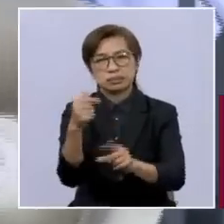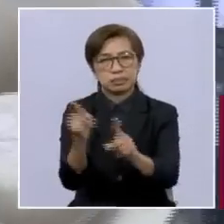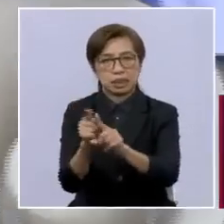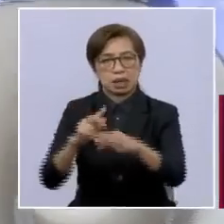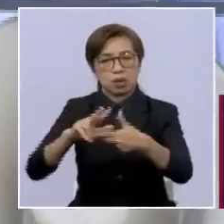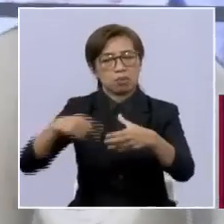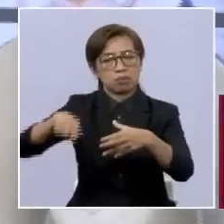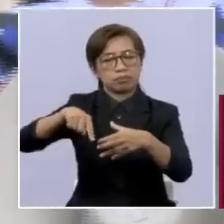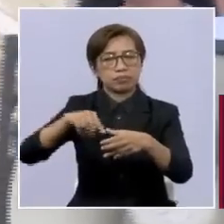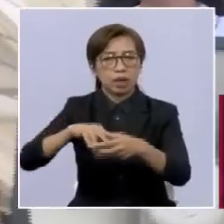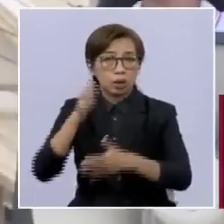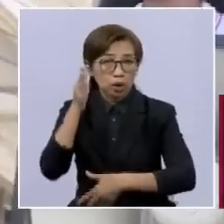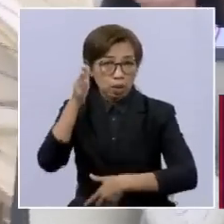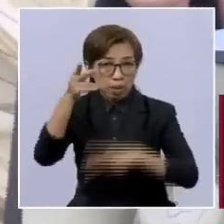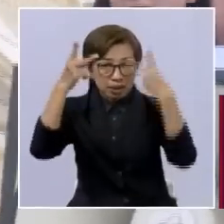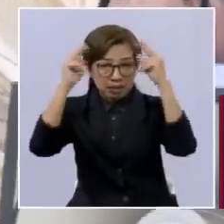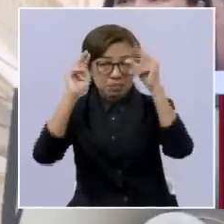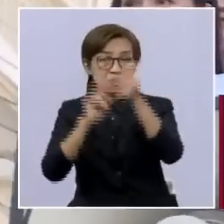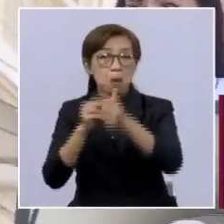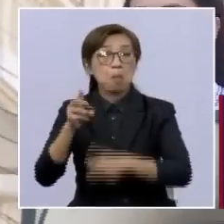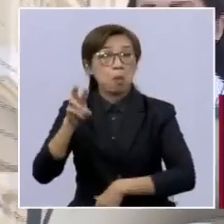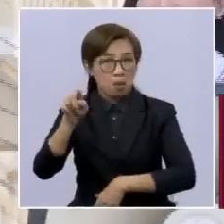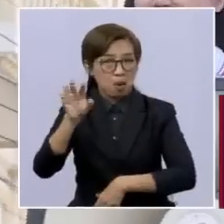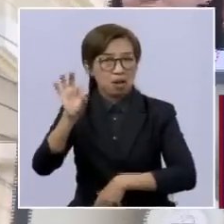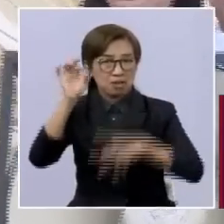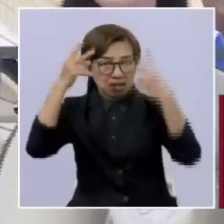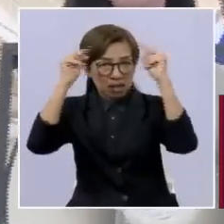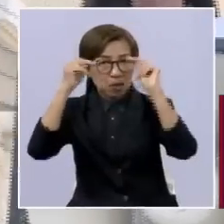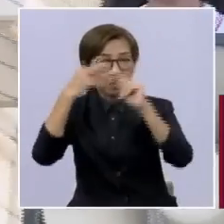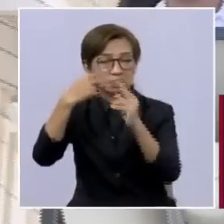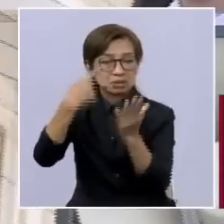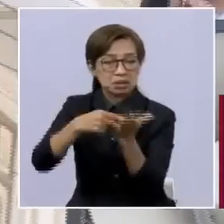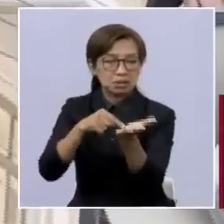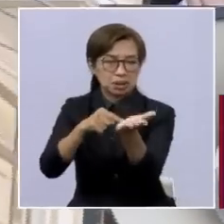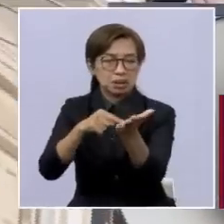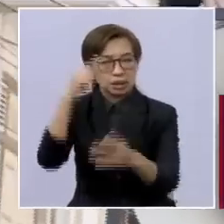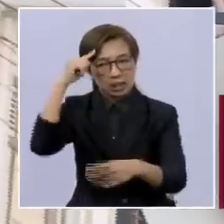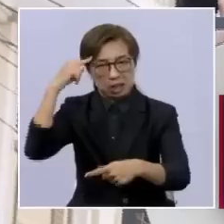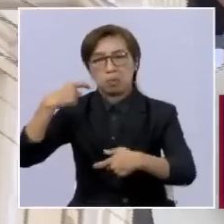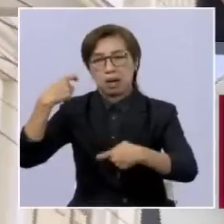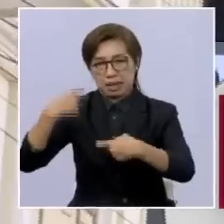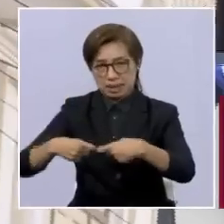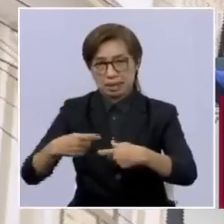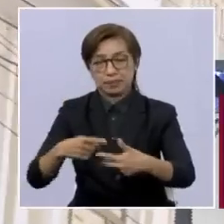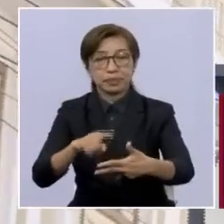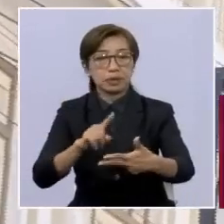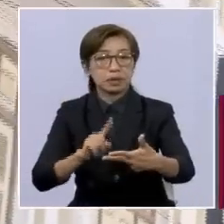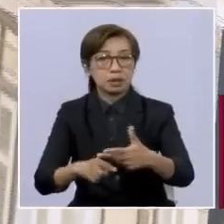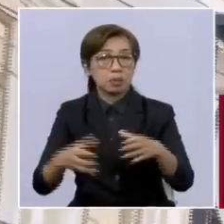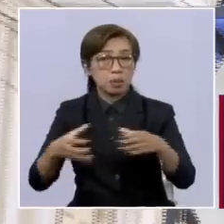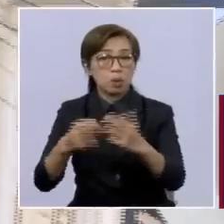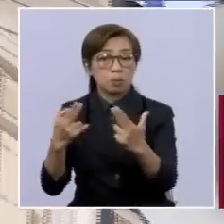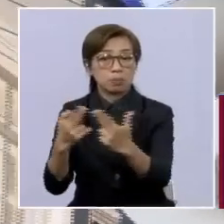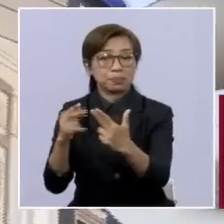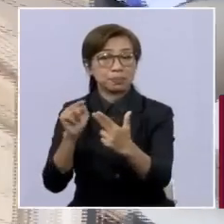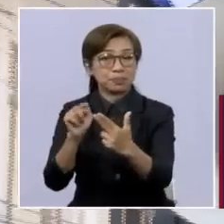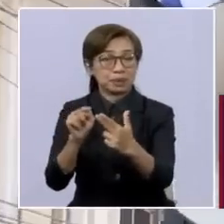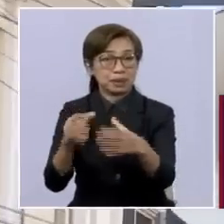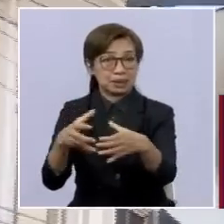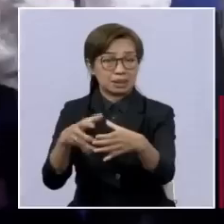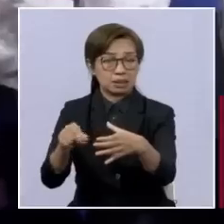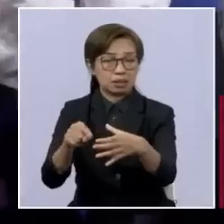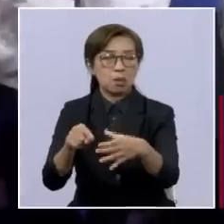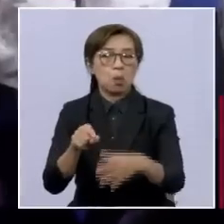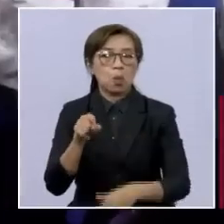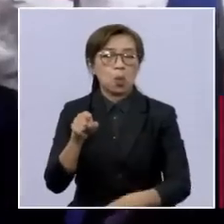ฐในการที่จะชูบิ๊กป้อมพลเอกประวิตรขึ้นเป็นแคนดิเดตนายกค่ะ ขณะเดียวกันไปดูพรรครวมไทยสร้างชาตินะครับอาจารย์ยุทธพรเนี่ยมองว่